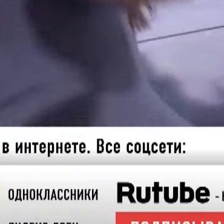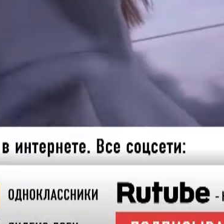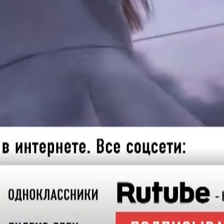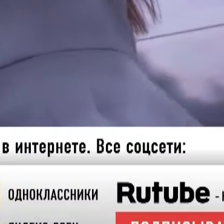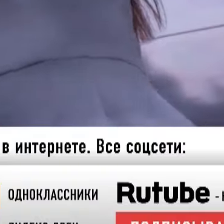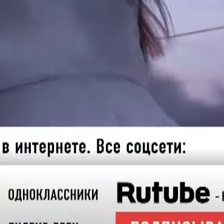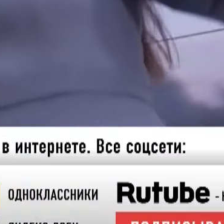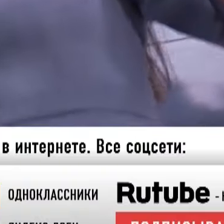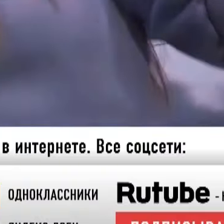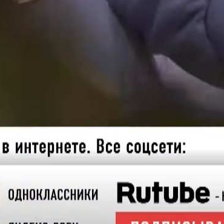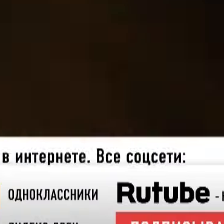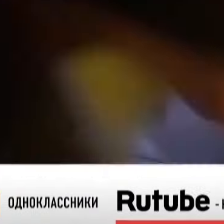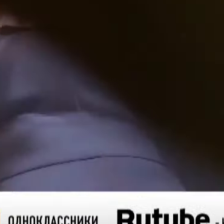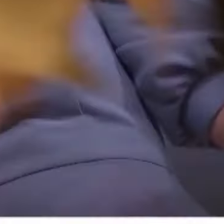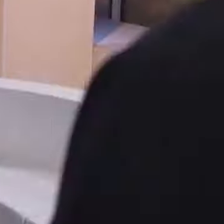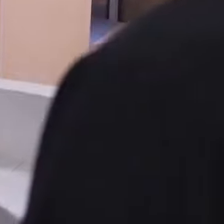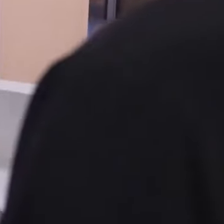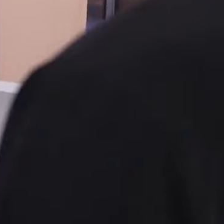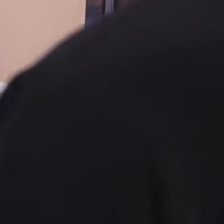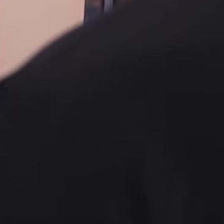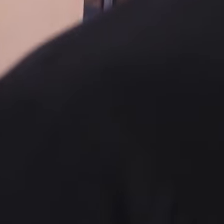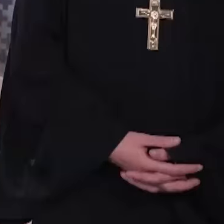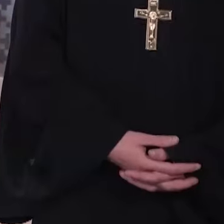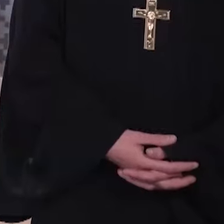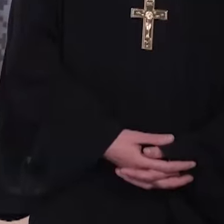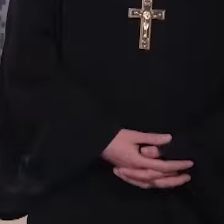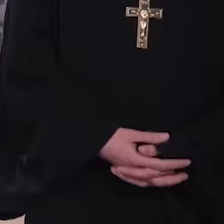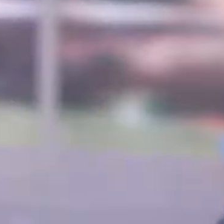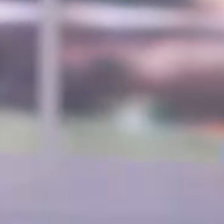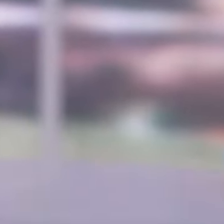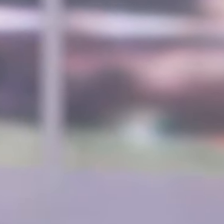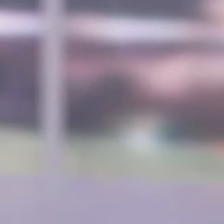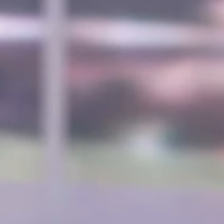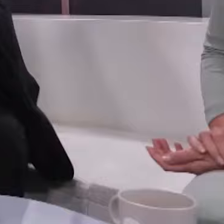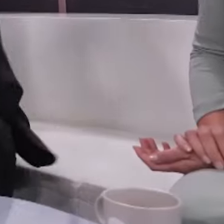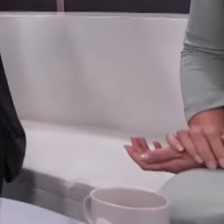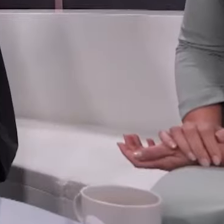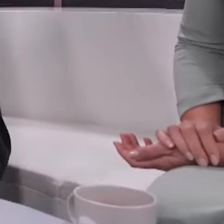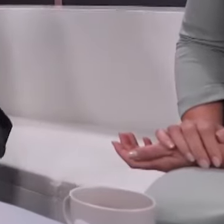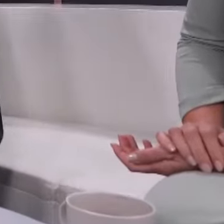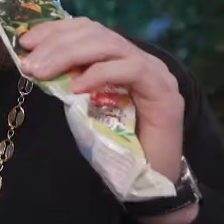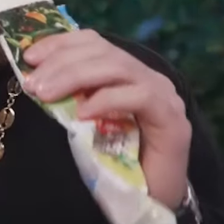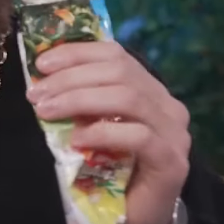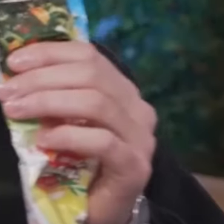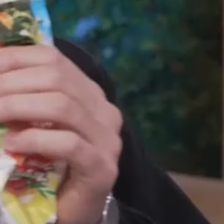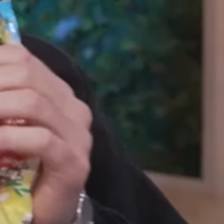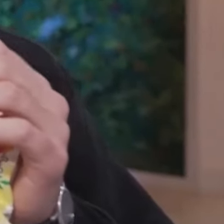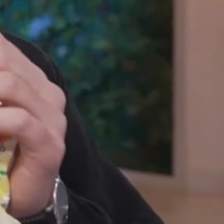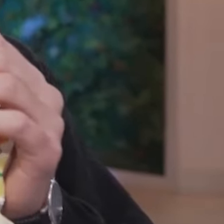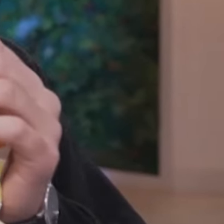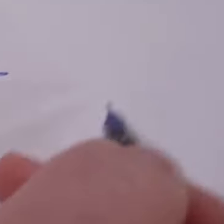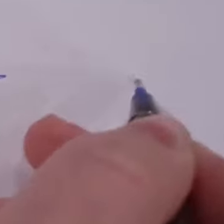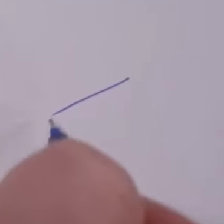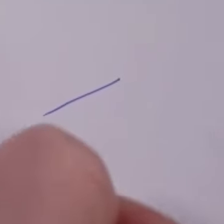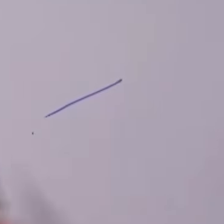Утро. Теплое в любую погоду. Утро, которое начинает твой лучший и самый главный день,